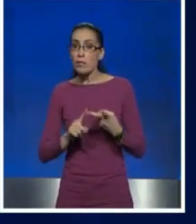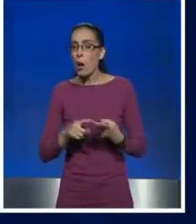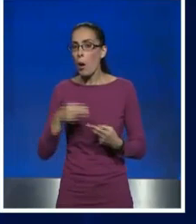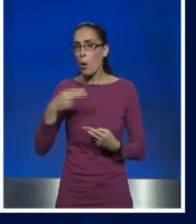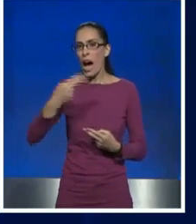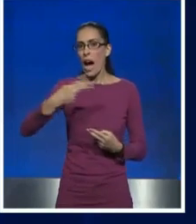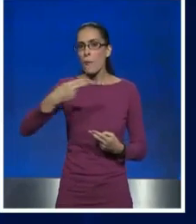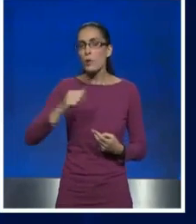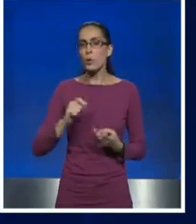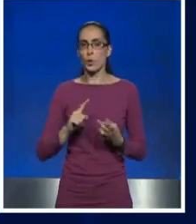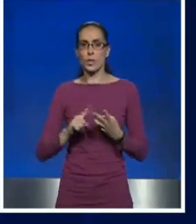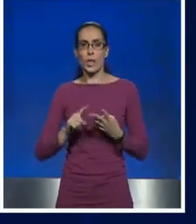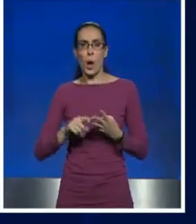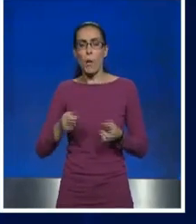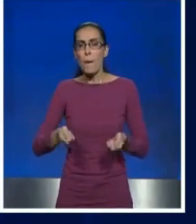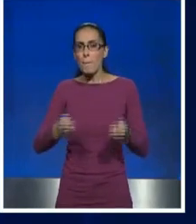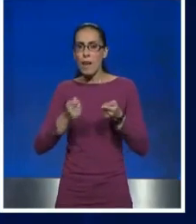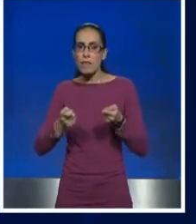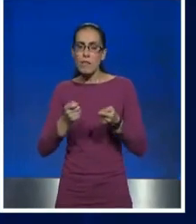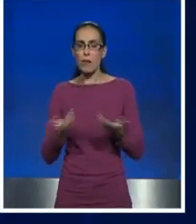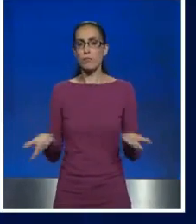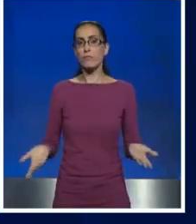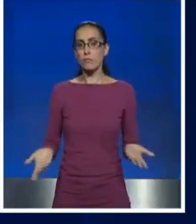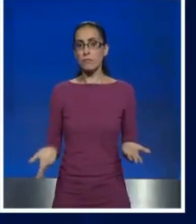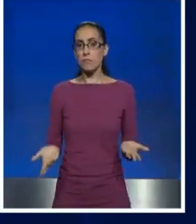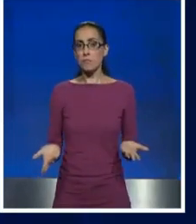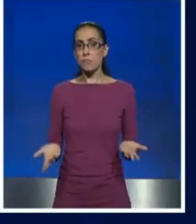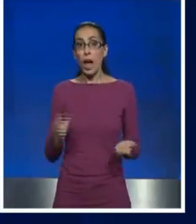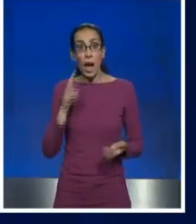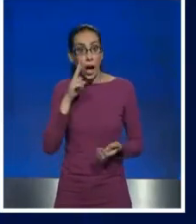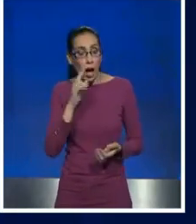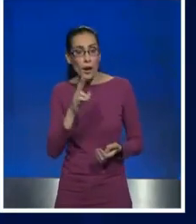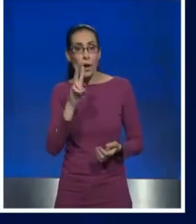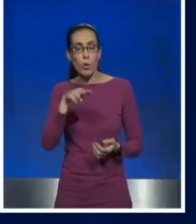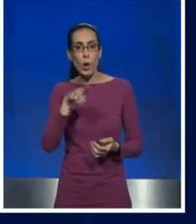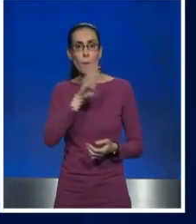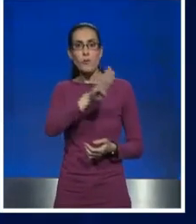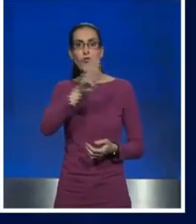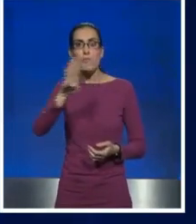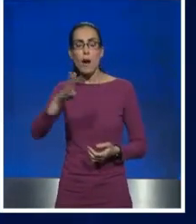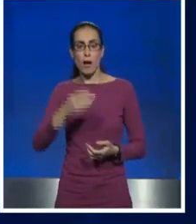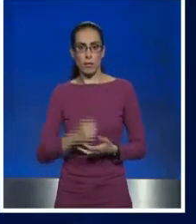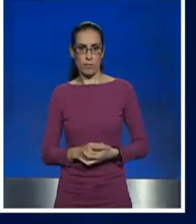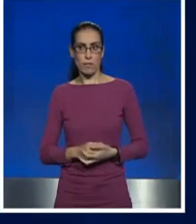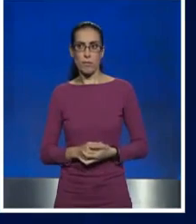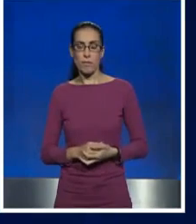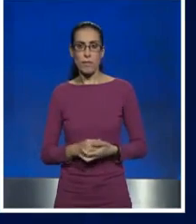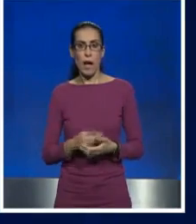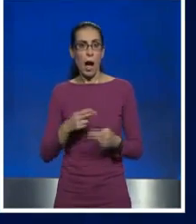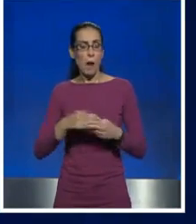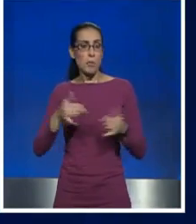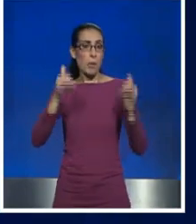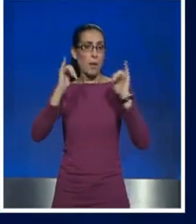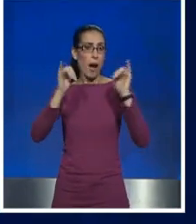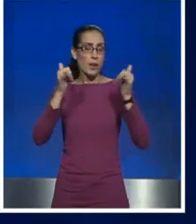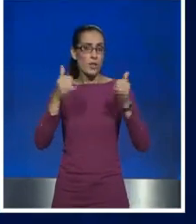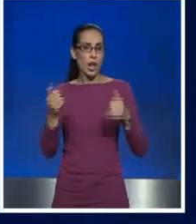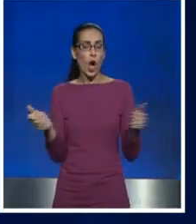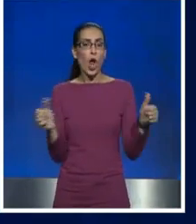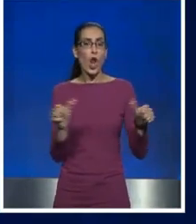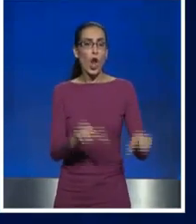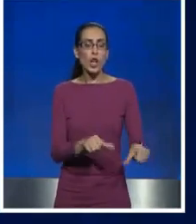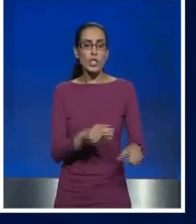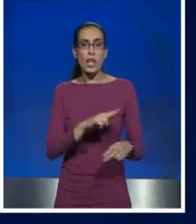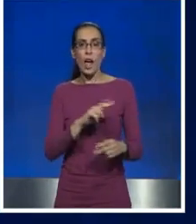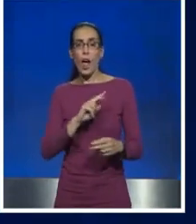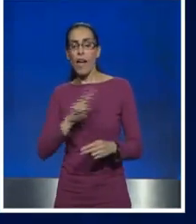jew tal-Marsa, araw kif spiċċa buġibba li qed ngħixu b'affarijiet bħal lost and found parties tal-ġimgħa